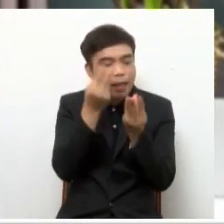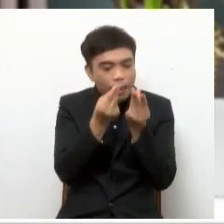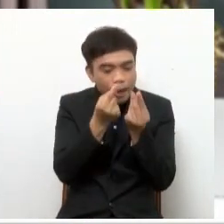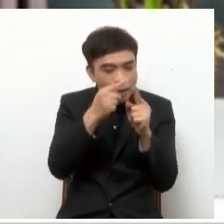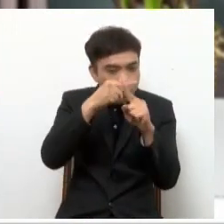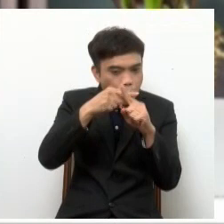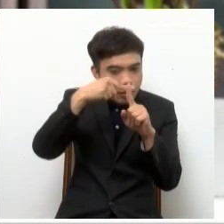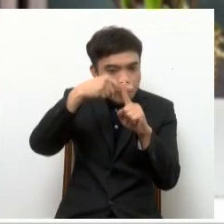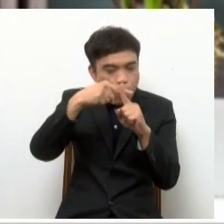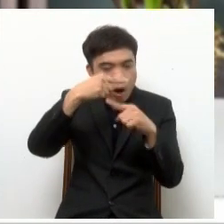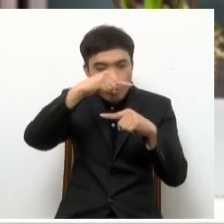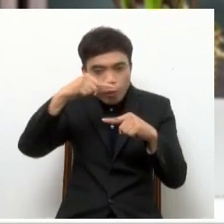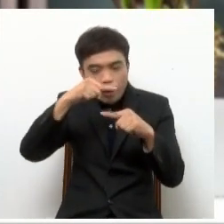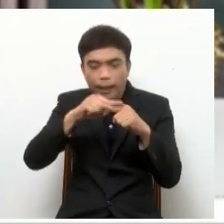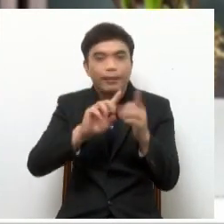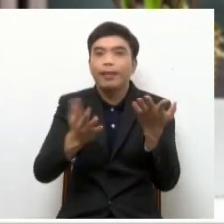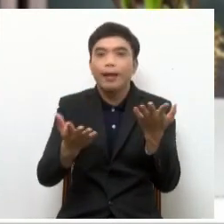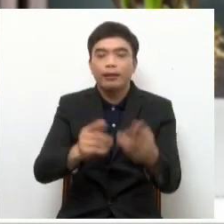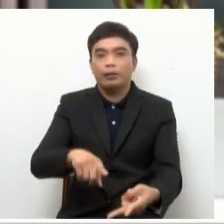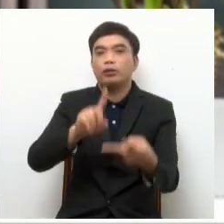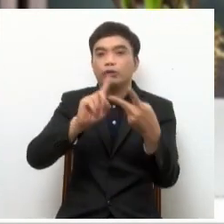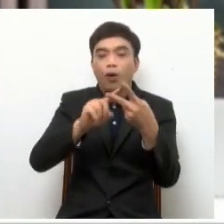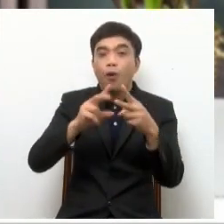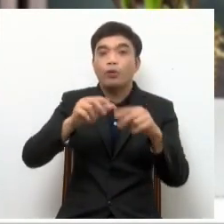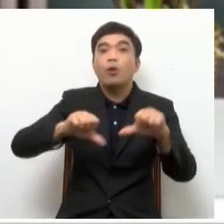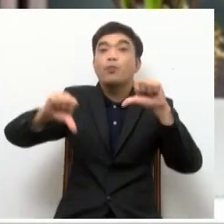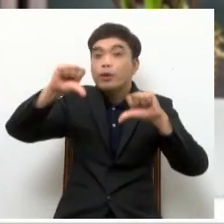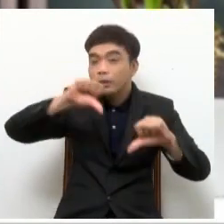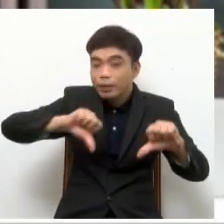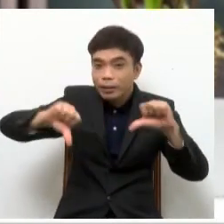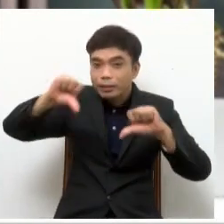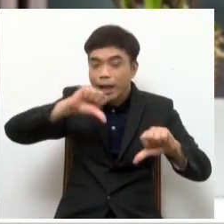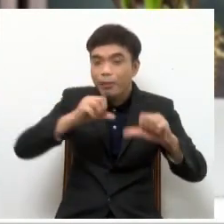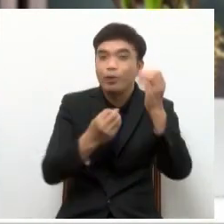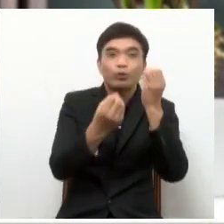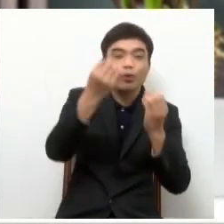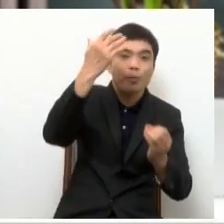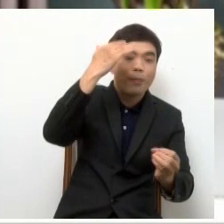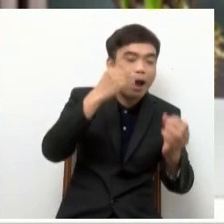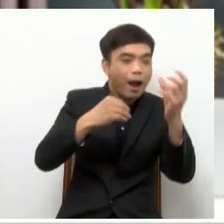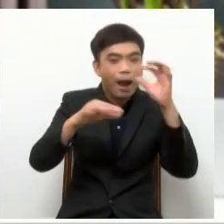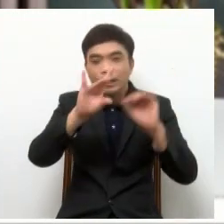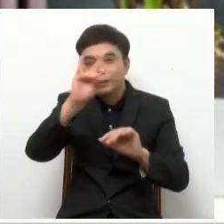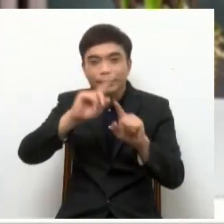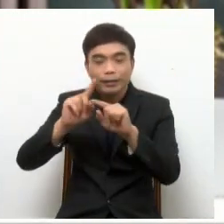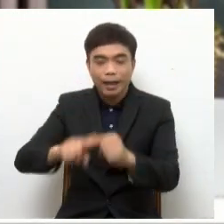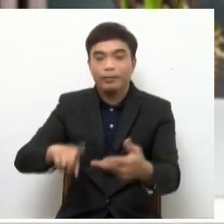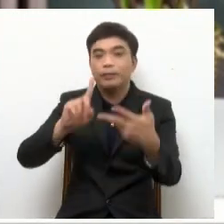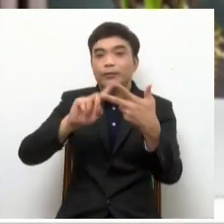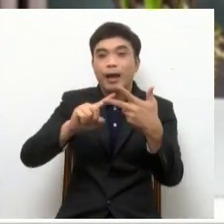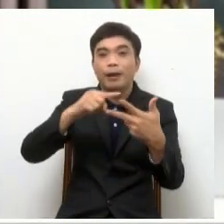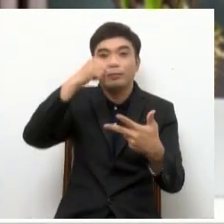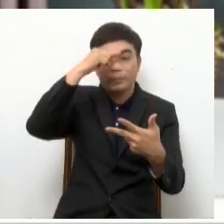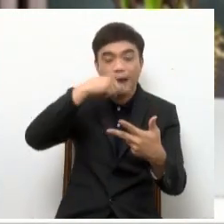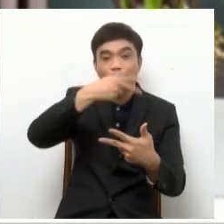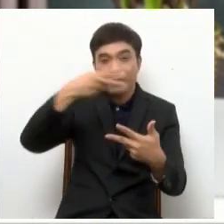ความสูงของต้นไม้แล้วก็รวมทั้งวิชาวิทยาศาสตร์ชีววิทยาเรื่องระบบนิเวศพืชและสัตว์ต่างๆวิชาภาษาไทยเรื่องการจด